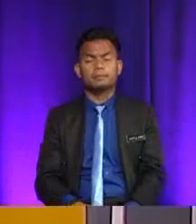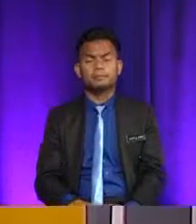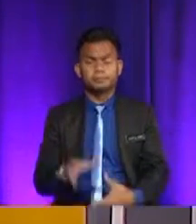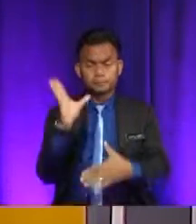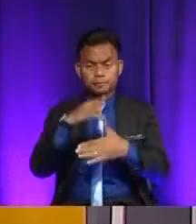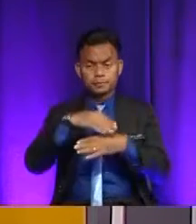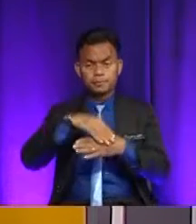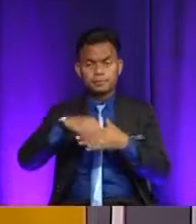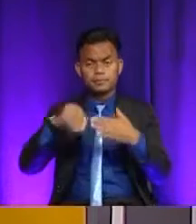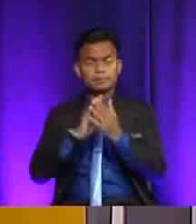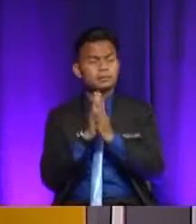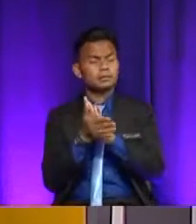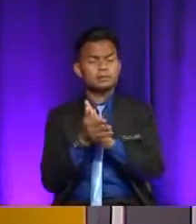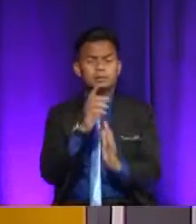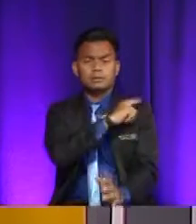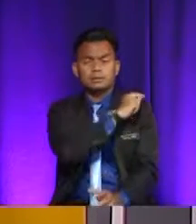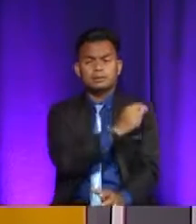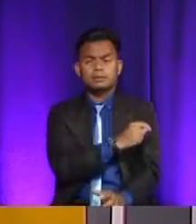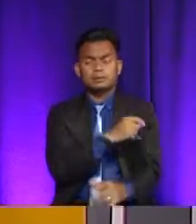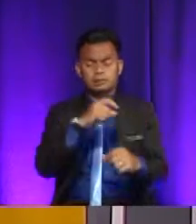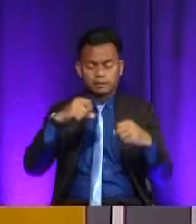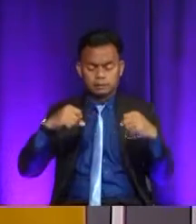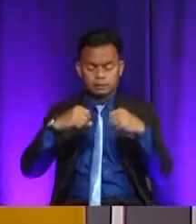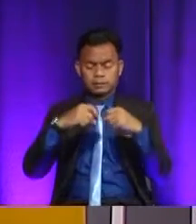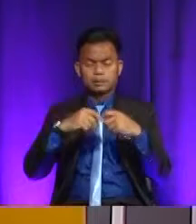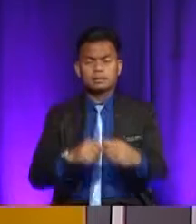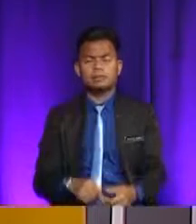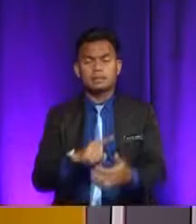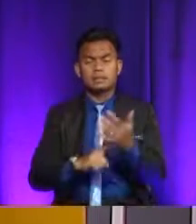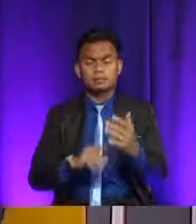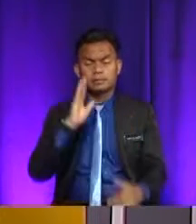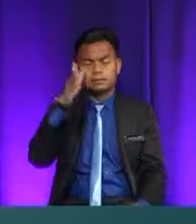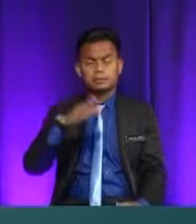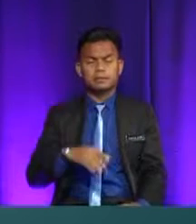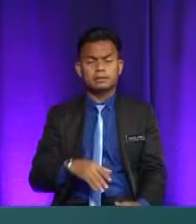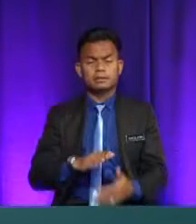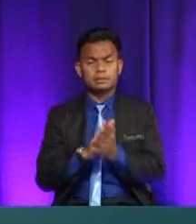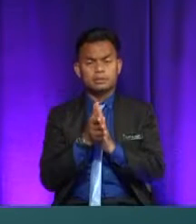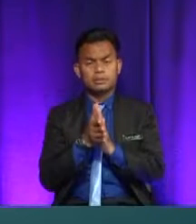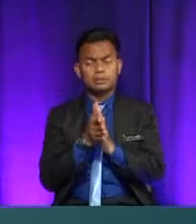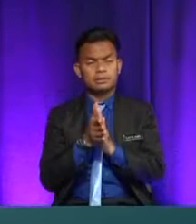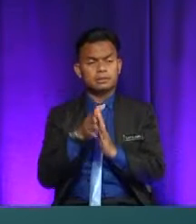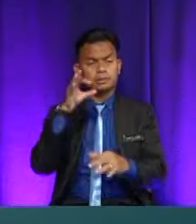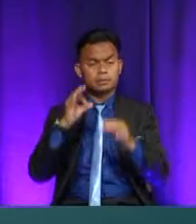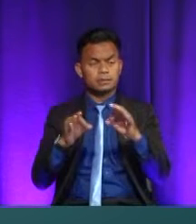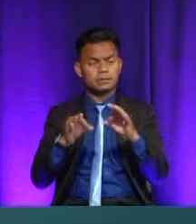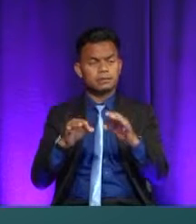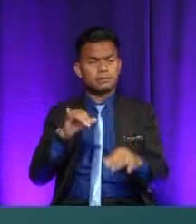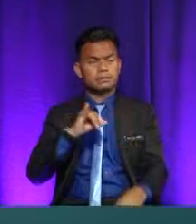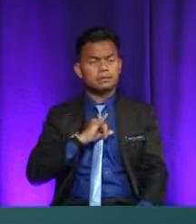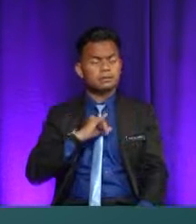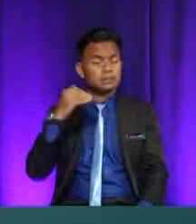tenaga kinetik apa yang akan jadi kalau saya ada 100.000 juga oke satu singgit juga